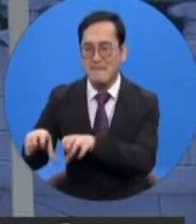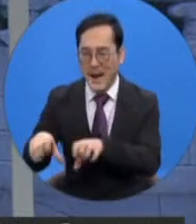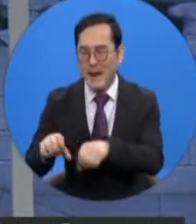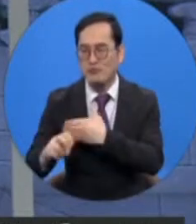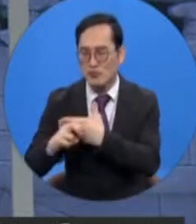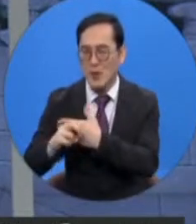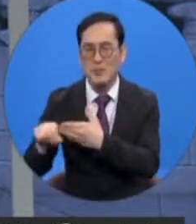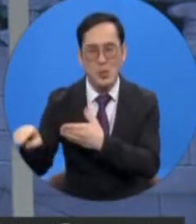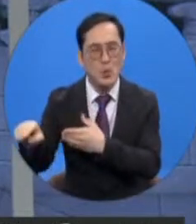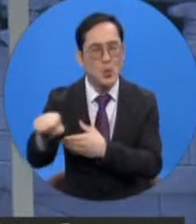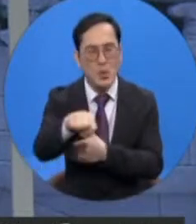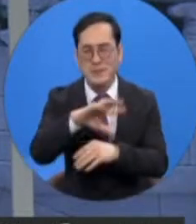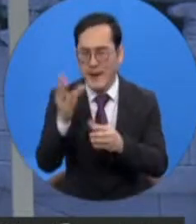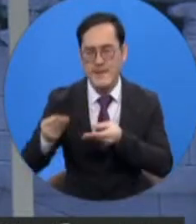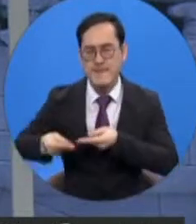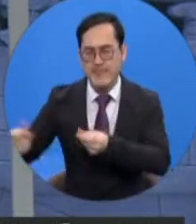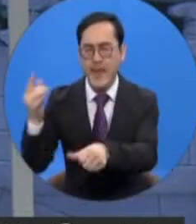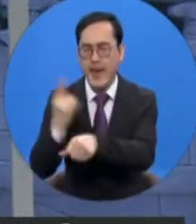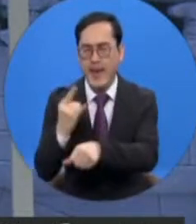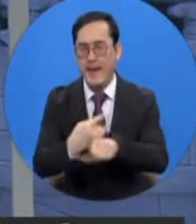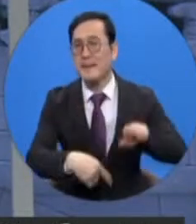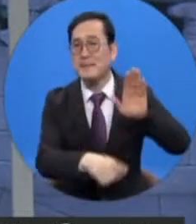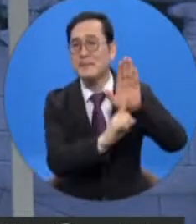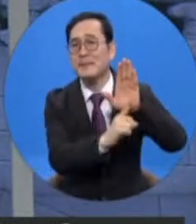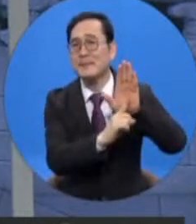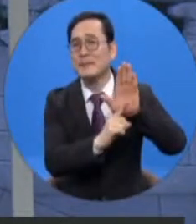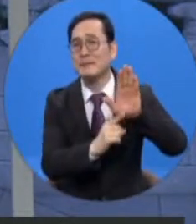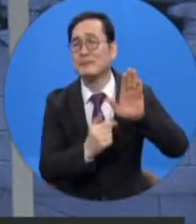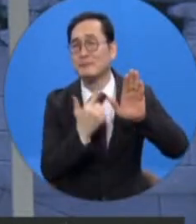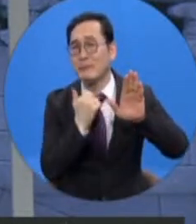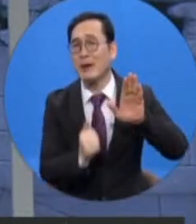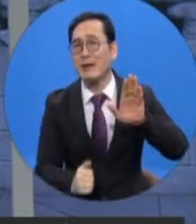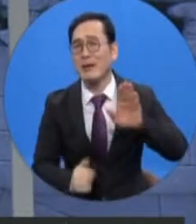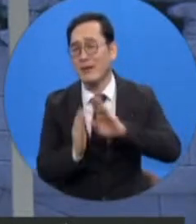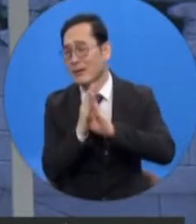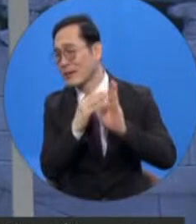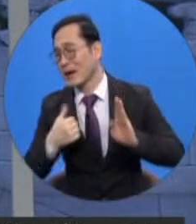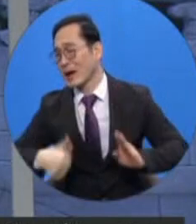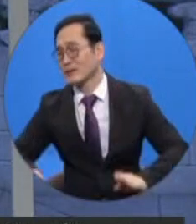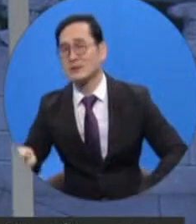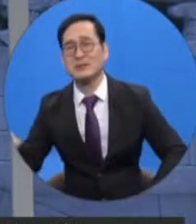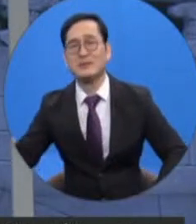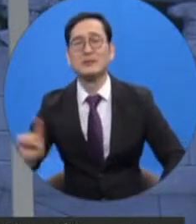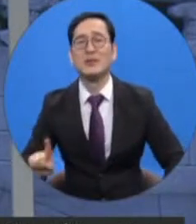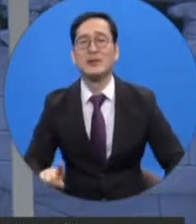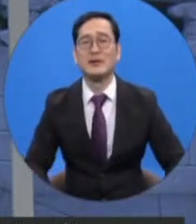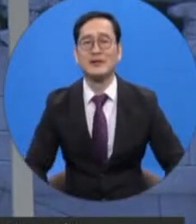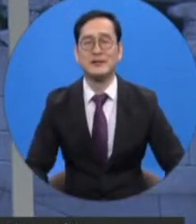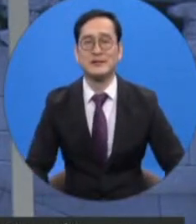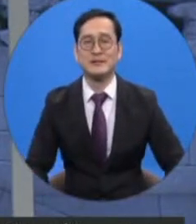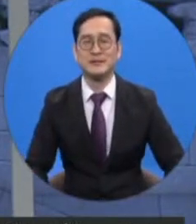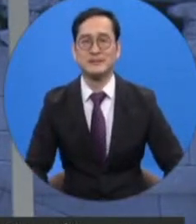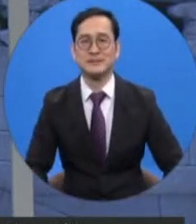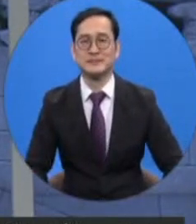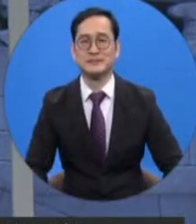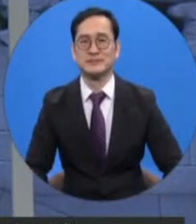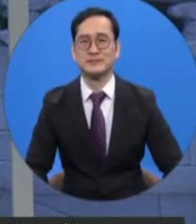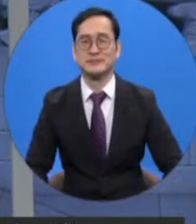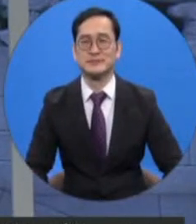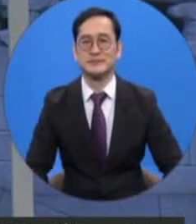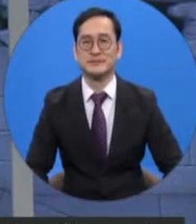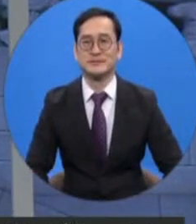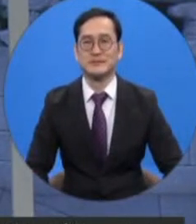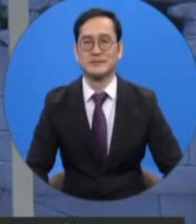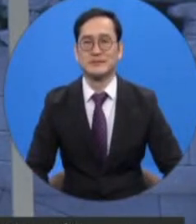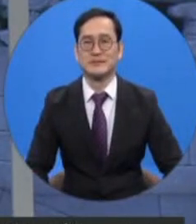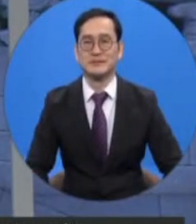안마시술소를 근절하겠다 경기도에서 싹 없애겠다라고까지 공언한 바 있습니다. 이 후보 장남의 성매매